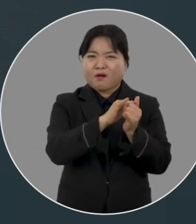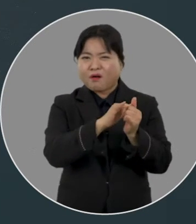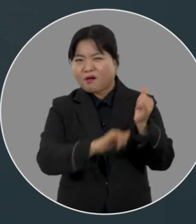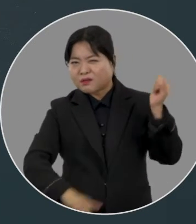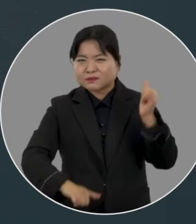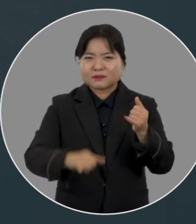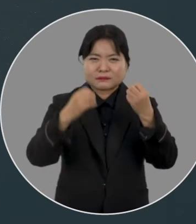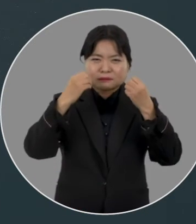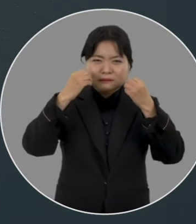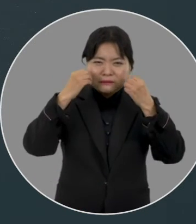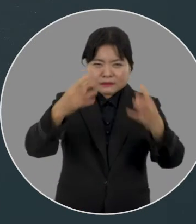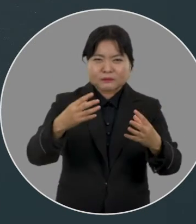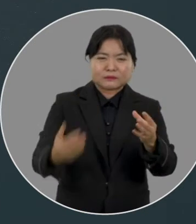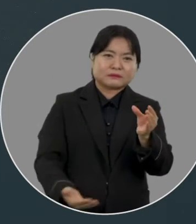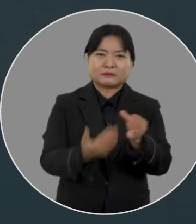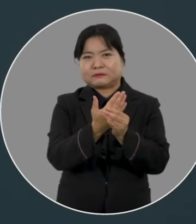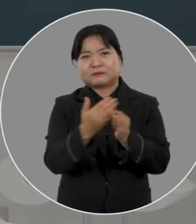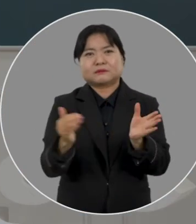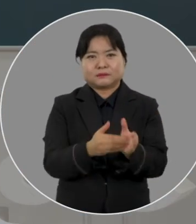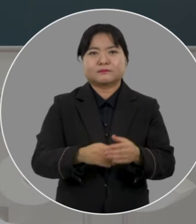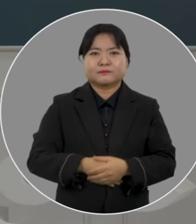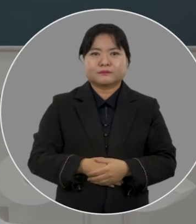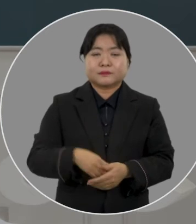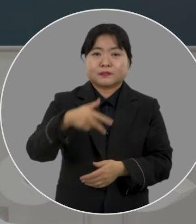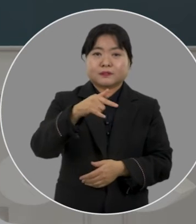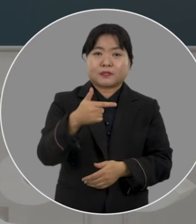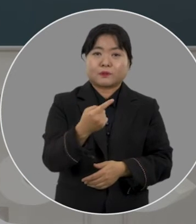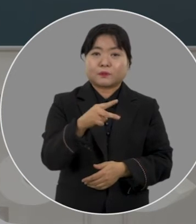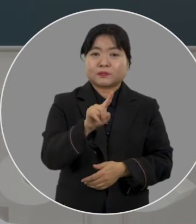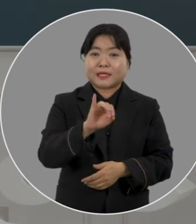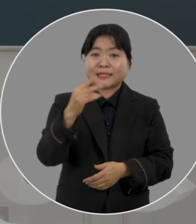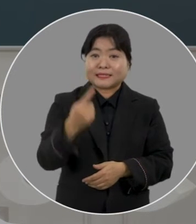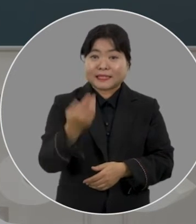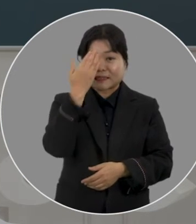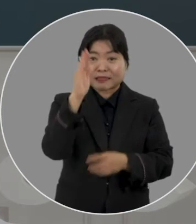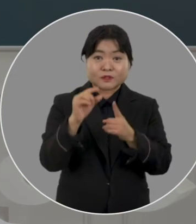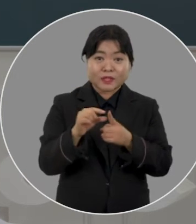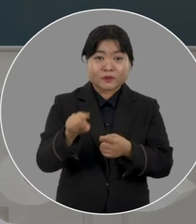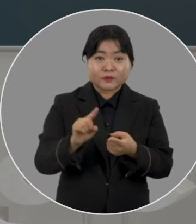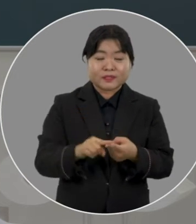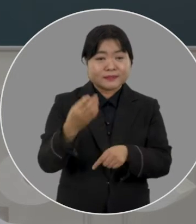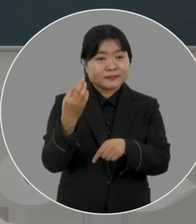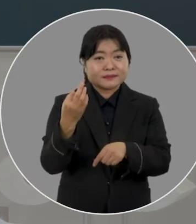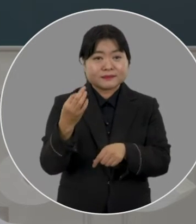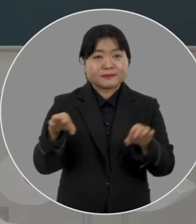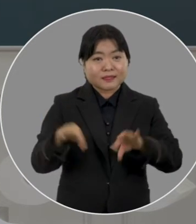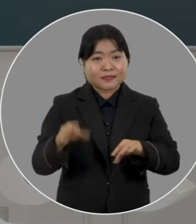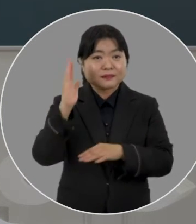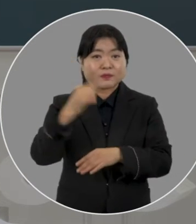새로운 물살이 생겼다고 보면 되겠죠. 제노사이드라는 낯선 단어를 저는 잠깐 얘기하려고